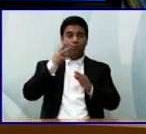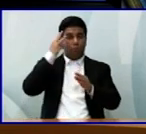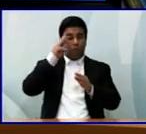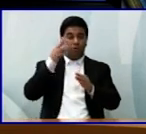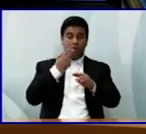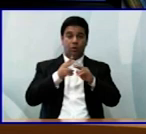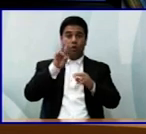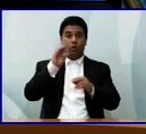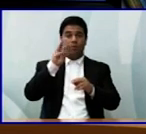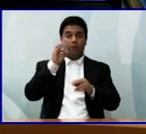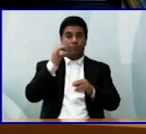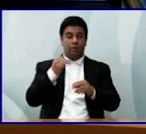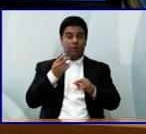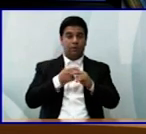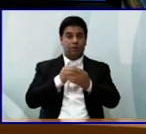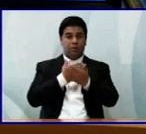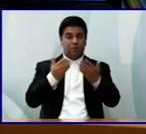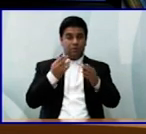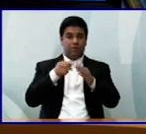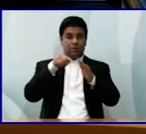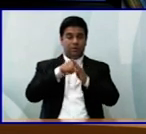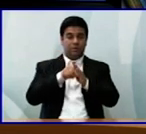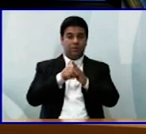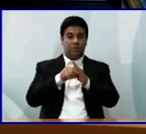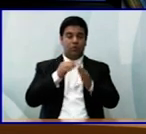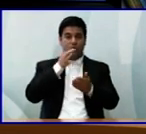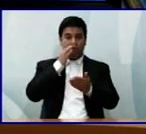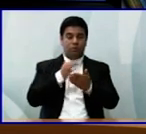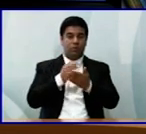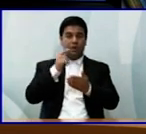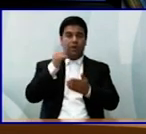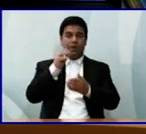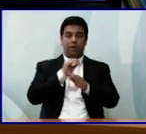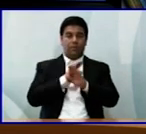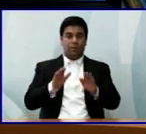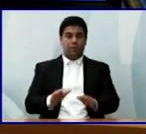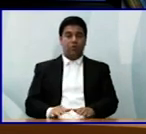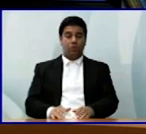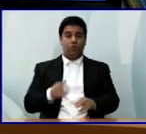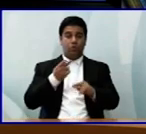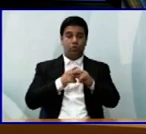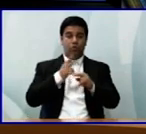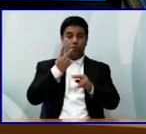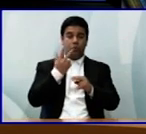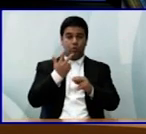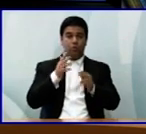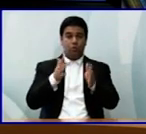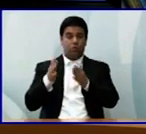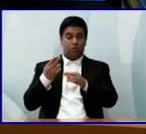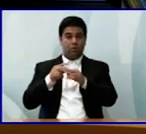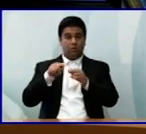edi. Demak, bizning tenglamamiz yechimga ega emas ekan. Shu 3ta holatni eslab